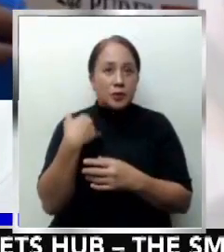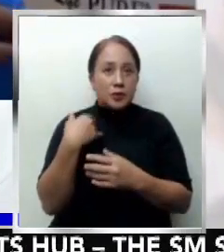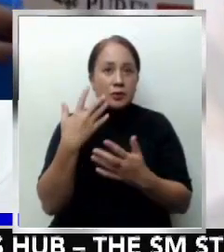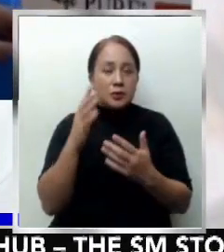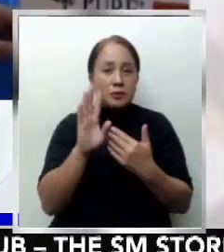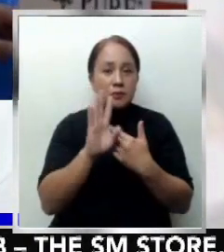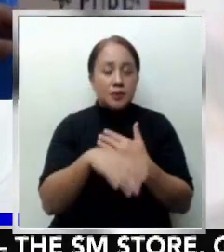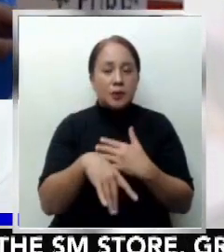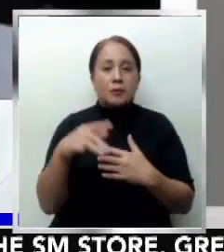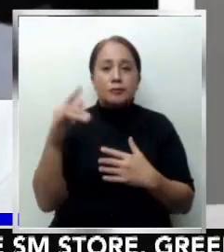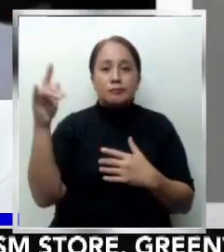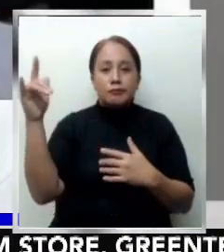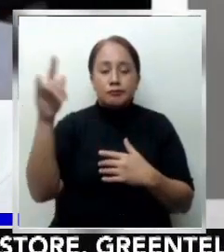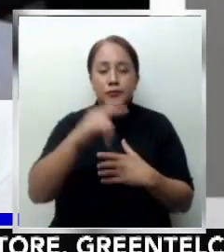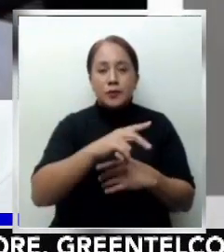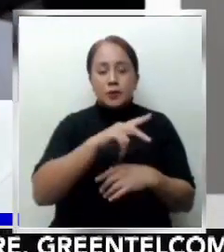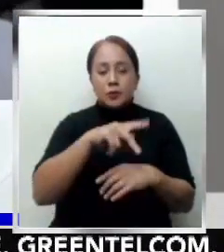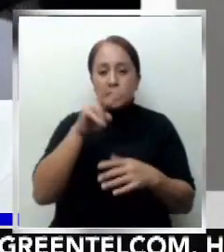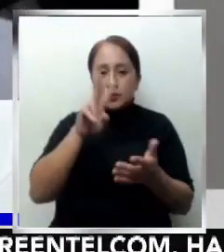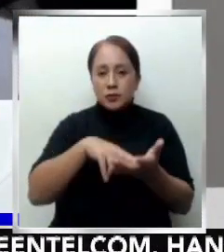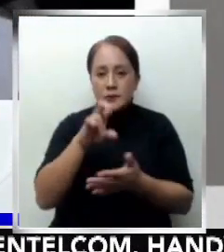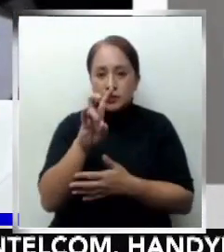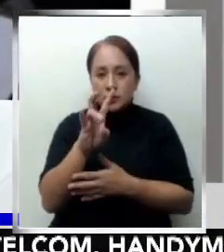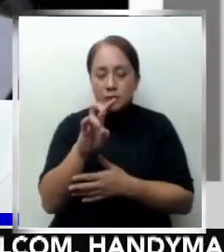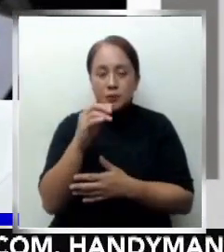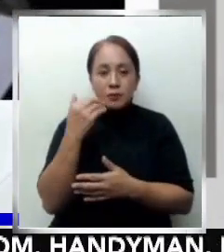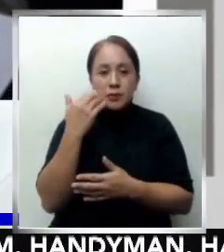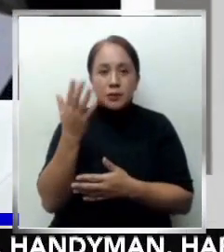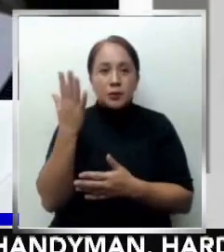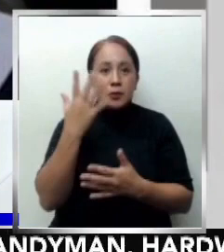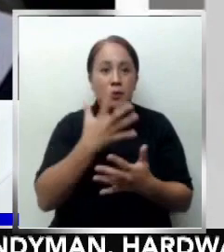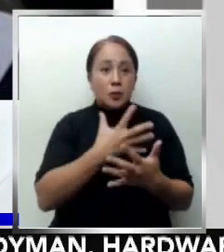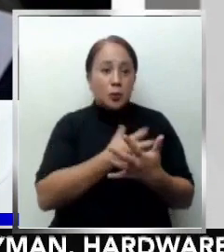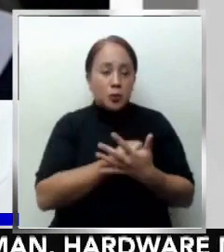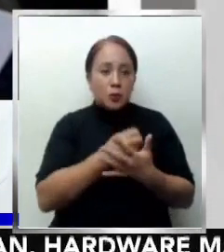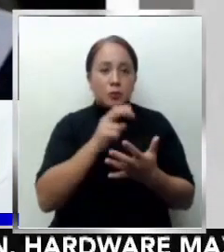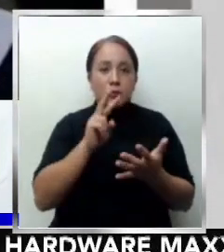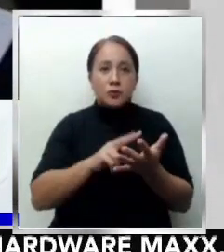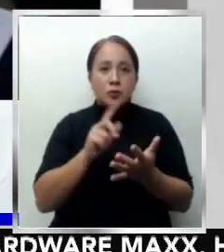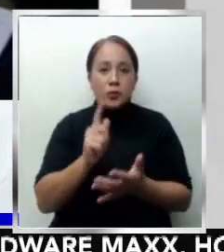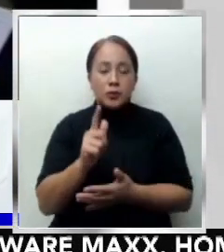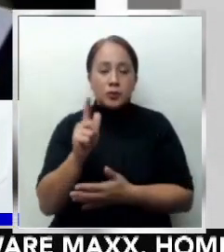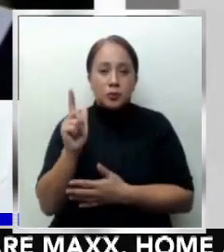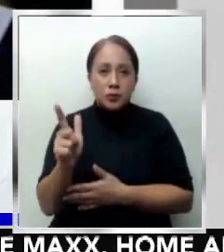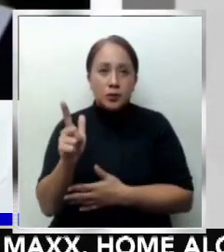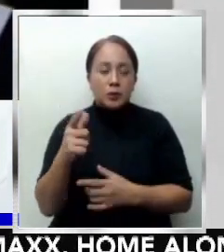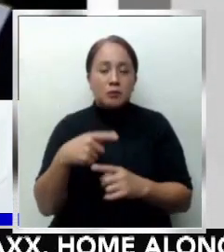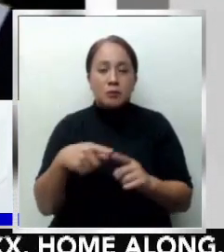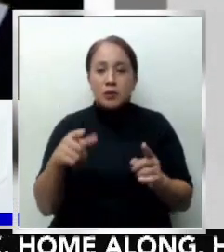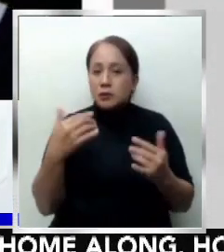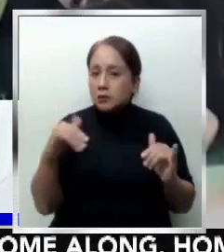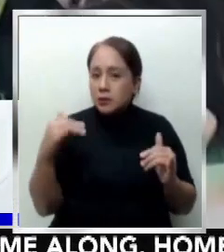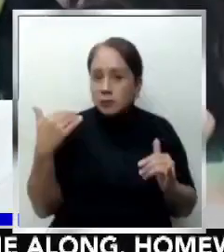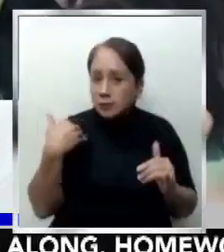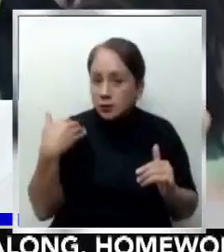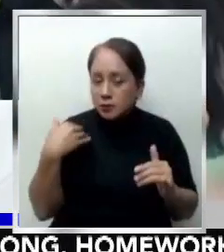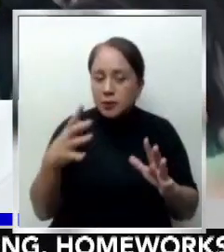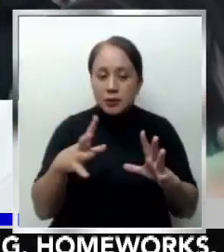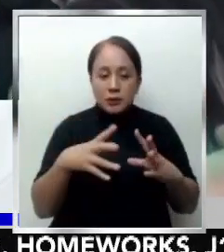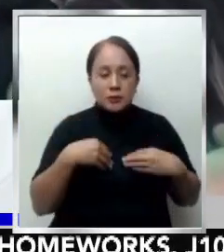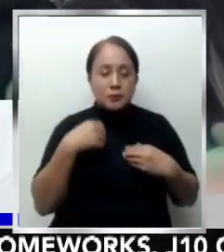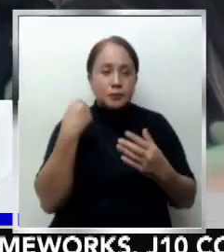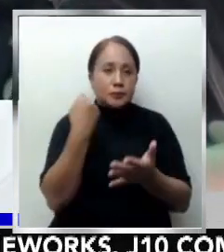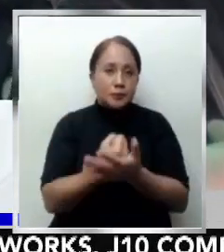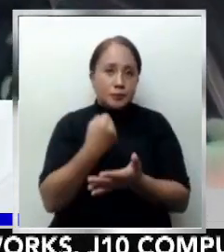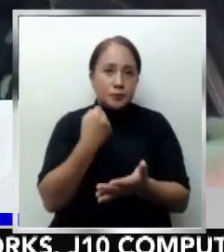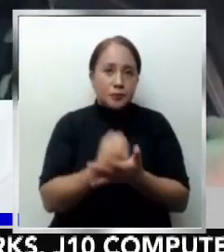noong 2017 at pumanaw sa atake sa puso noong 2020 pero hindi pa rin natatanggap ang sahod. Sa Saudi pa nga